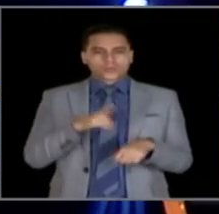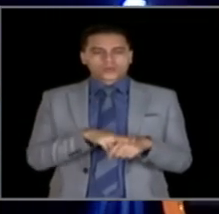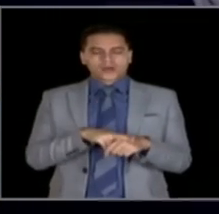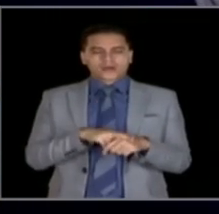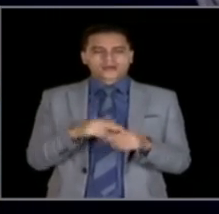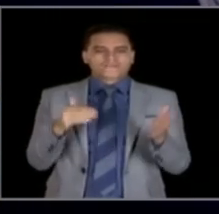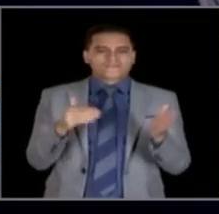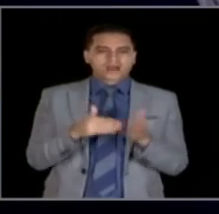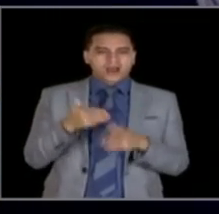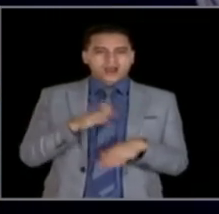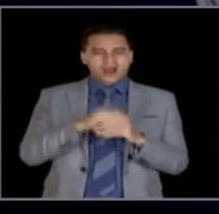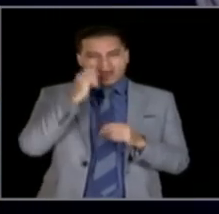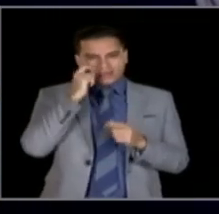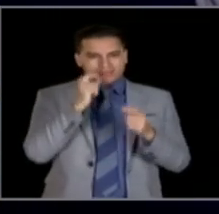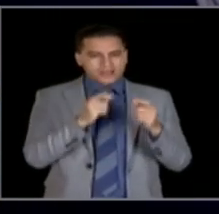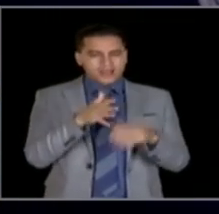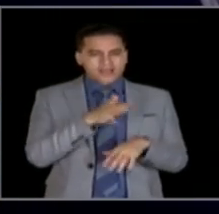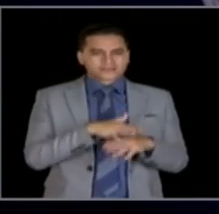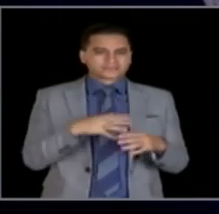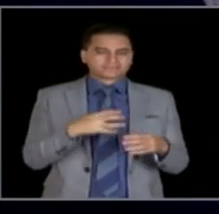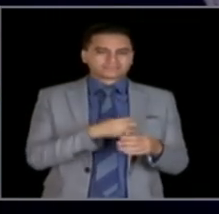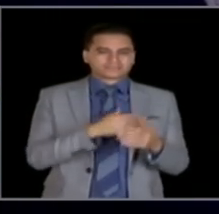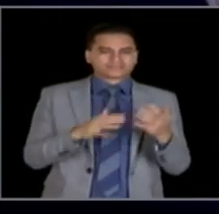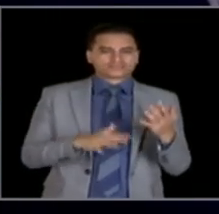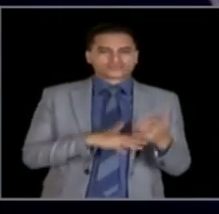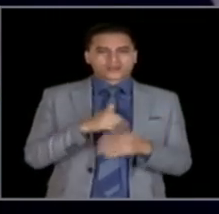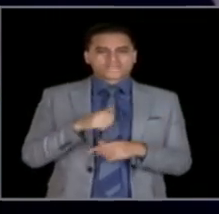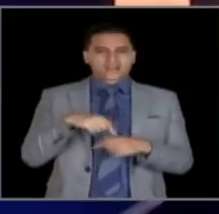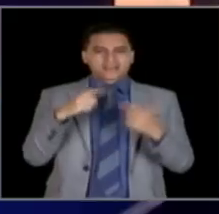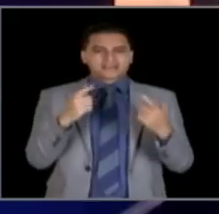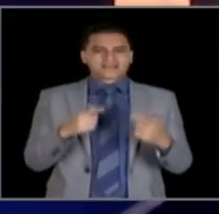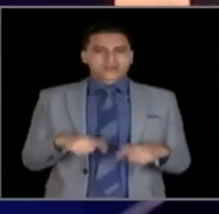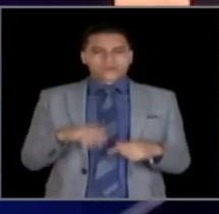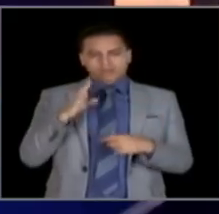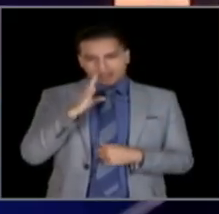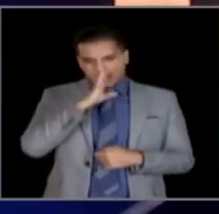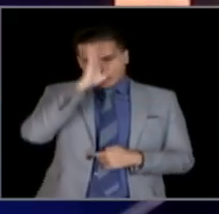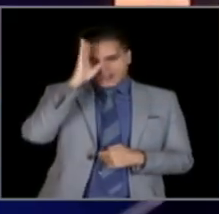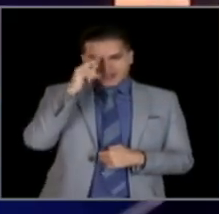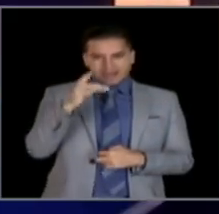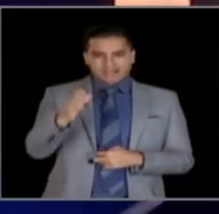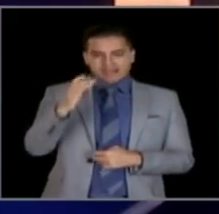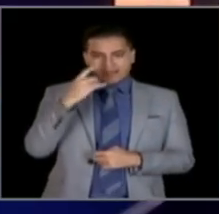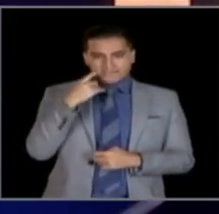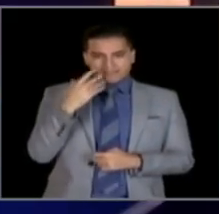وتأثيره على حياة المواطنين في دولة العراق. إجابتك عبد